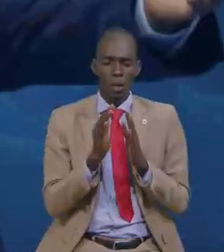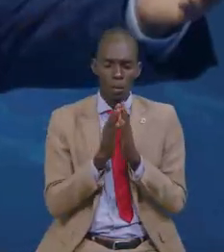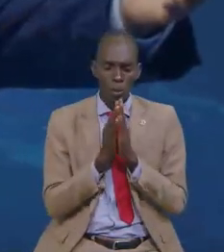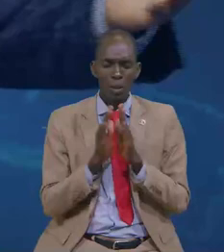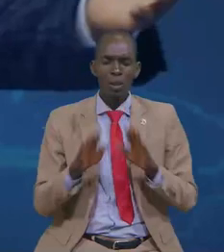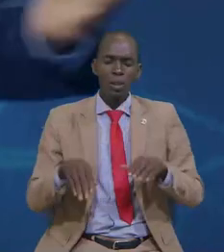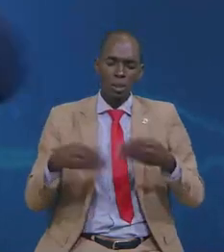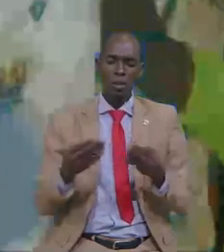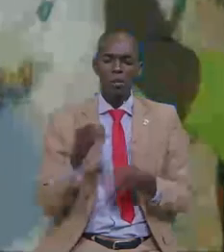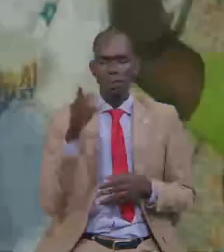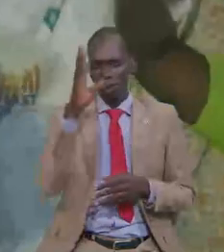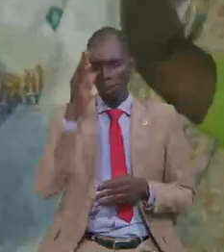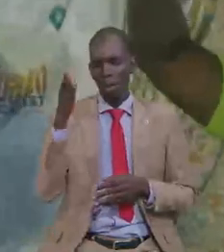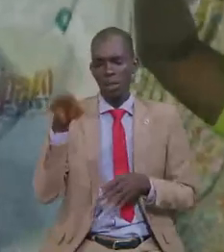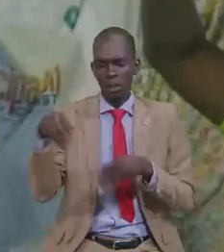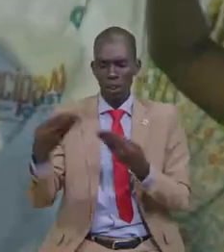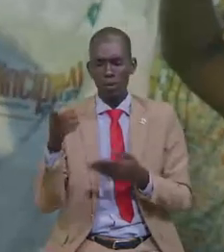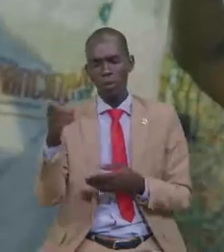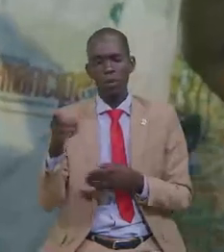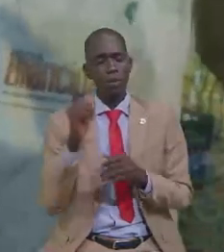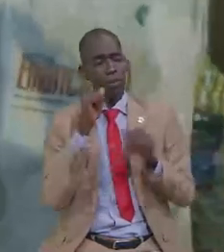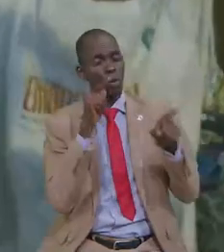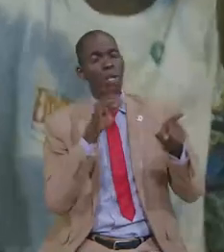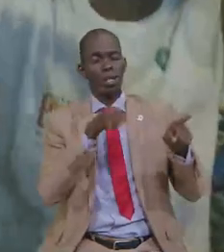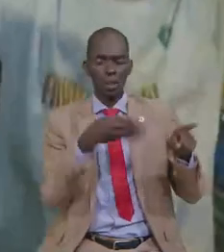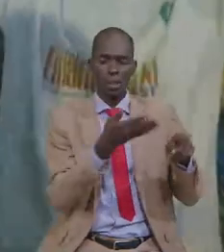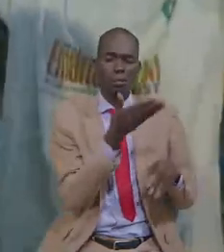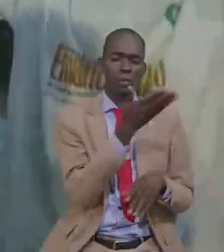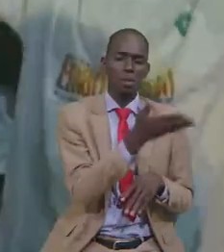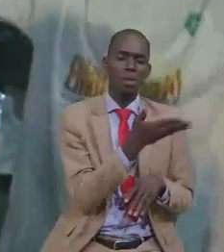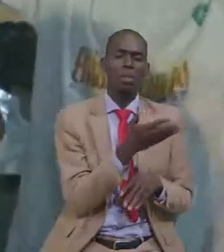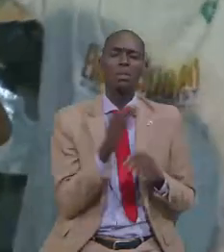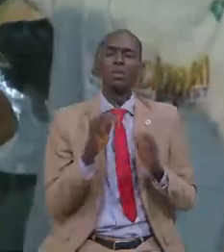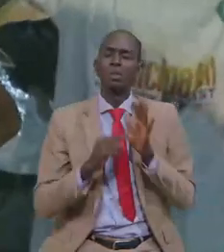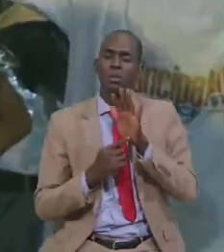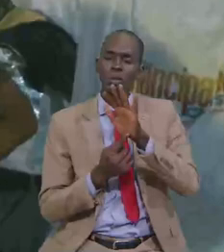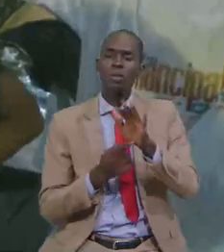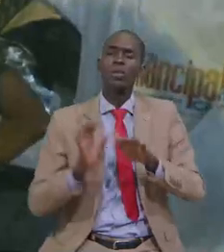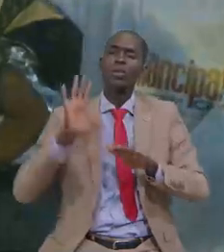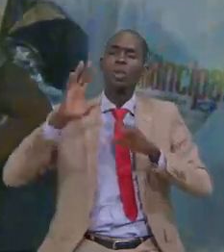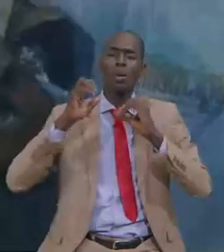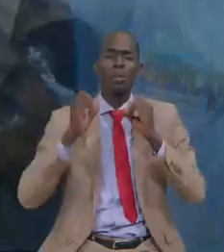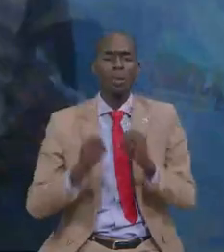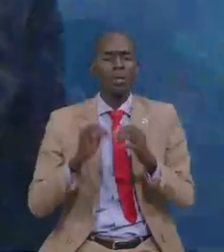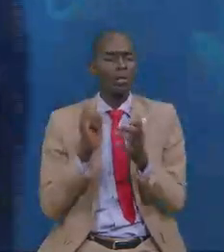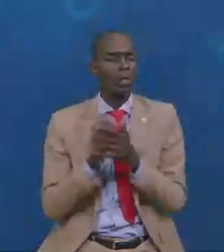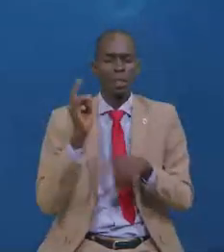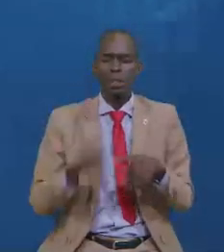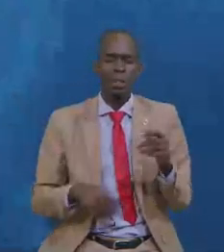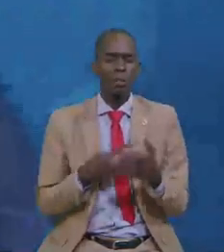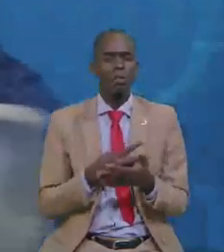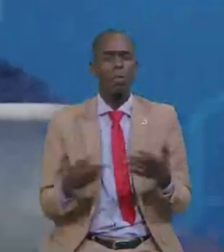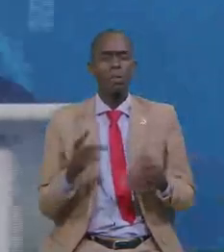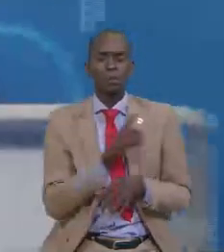Je prie, Seigneur, donne à celui, donne à celle-ci, manifeste la